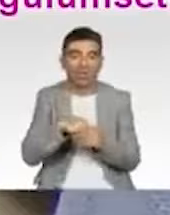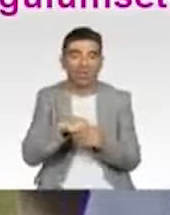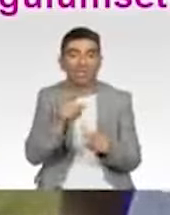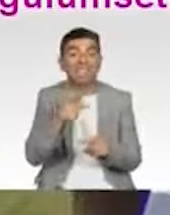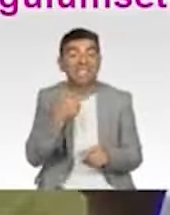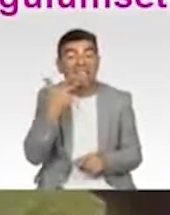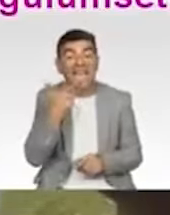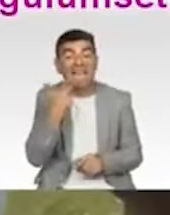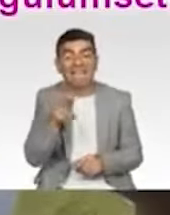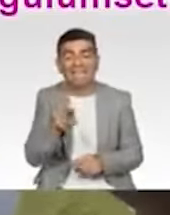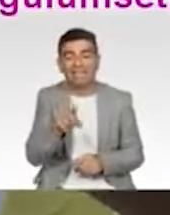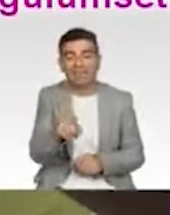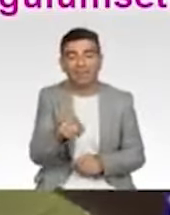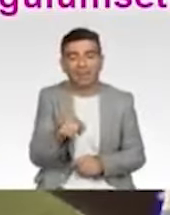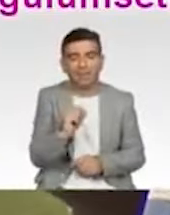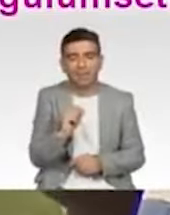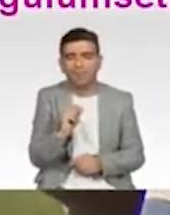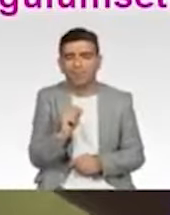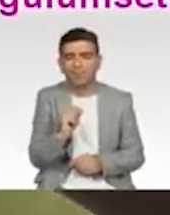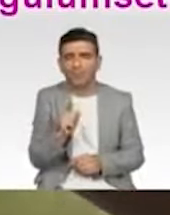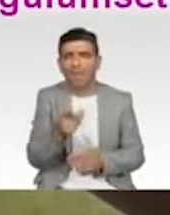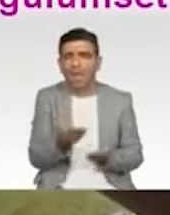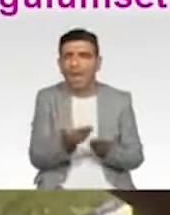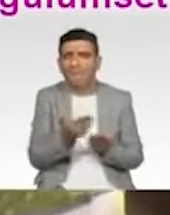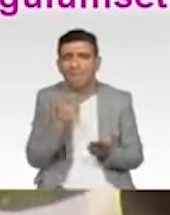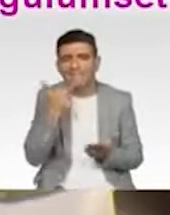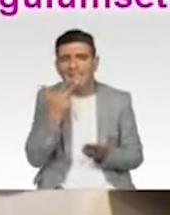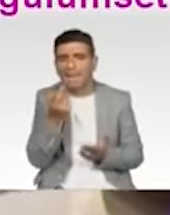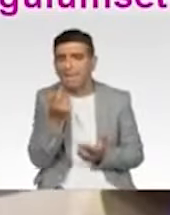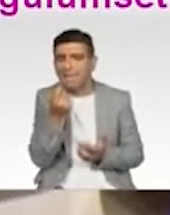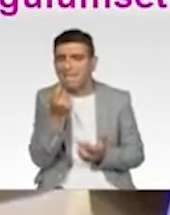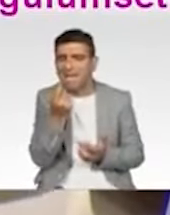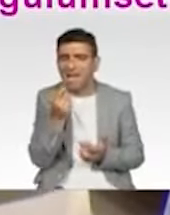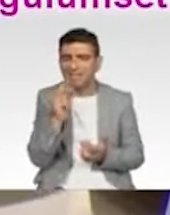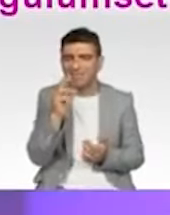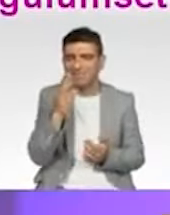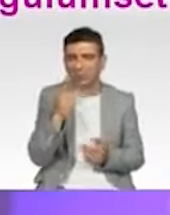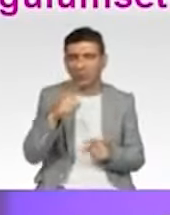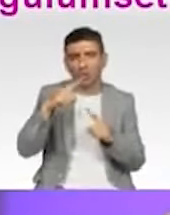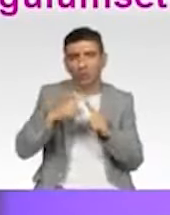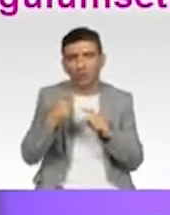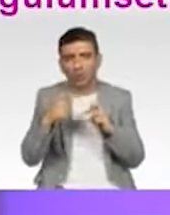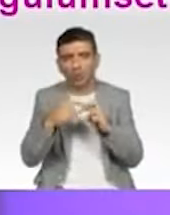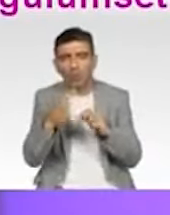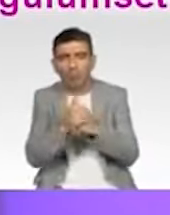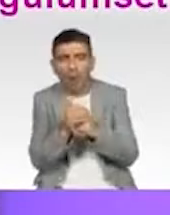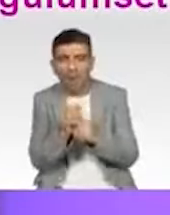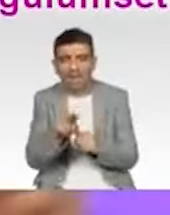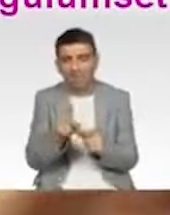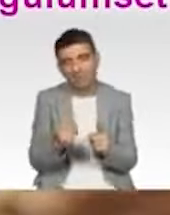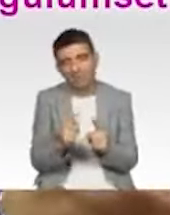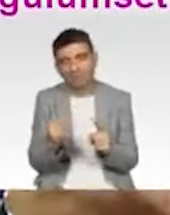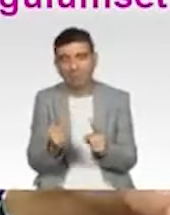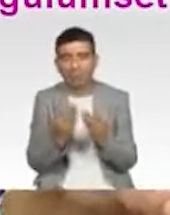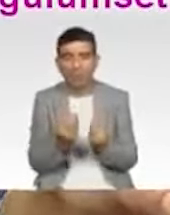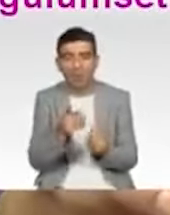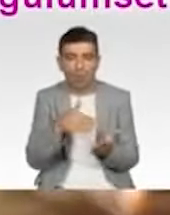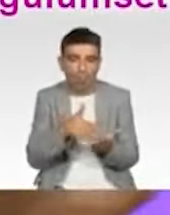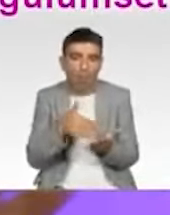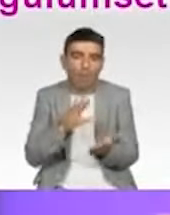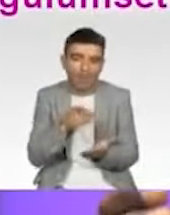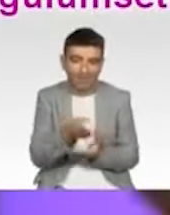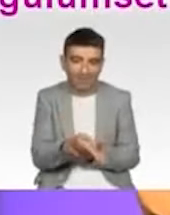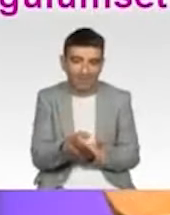sarı gibi. Spektrum biraz geniştir. Hani hafif sarıdan biraz daha koyu turuncuya kadar da gidebilir. Hani boyamamışlardır herhalde